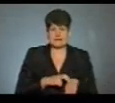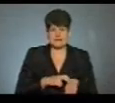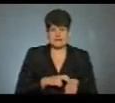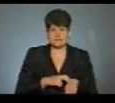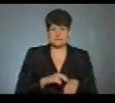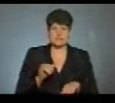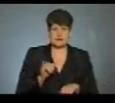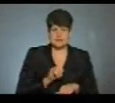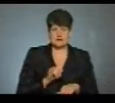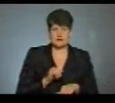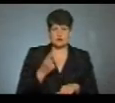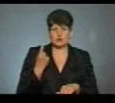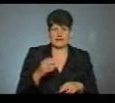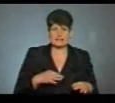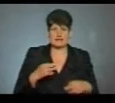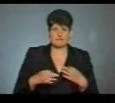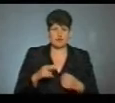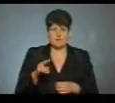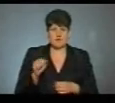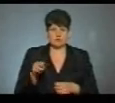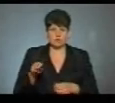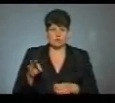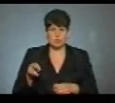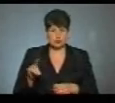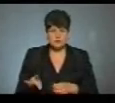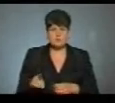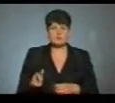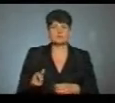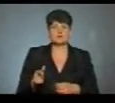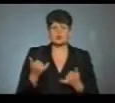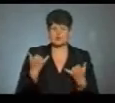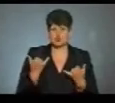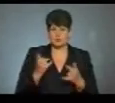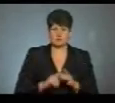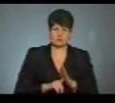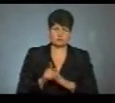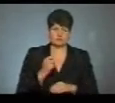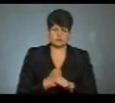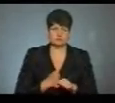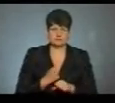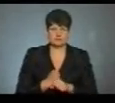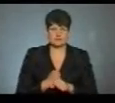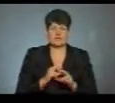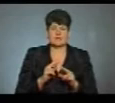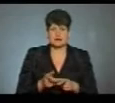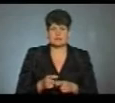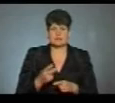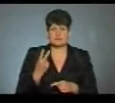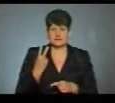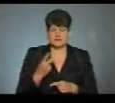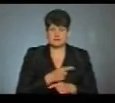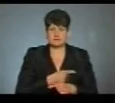і одна невропатолог із районного шпиталю сьогодні приступили до роботи, як і 2